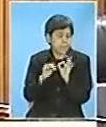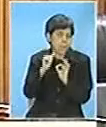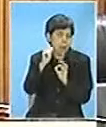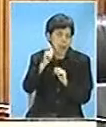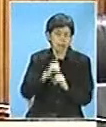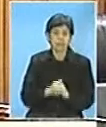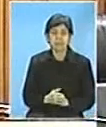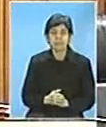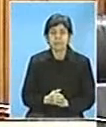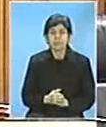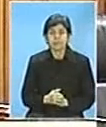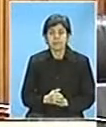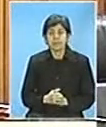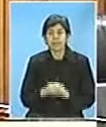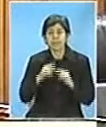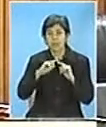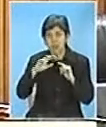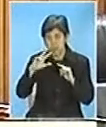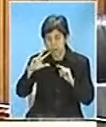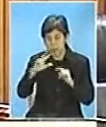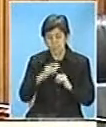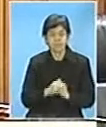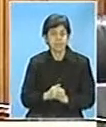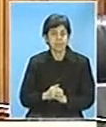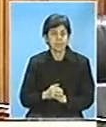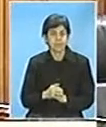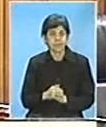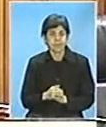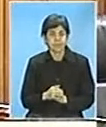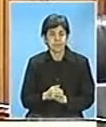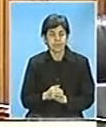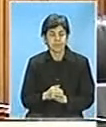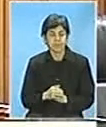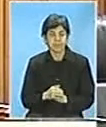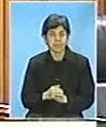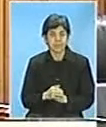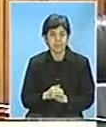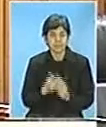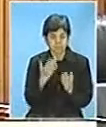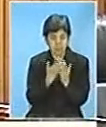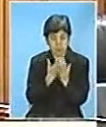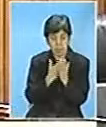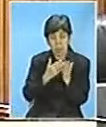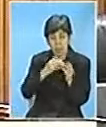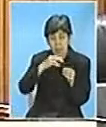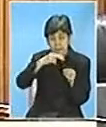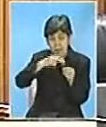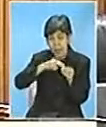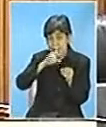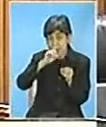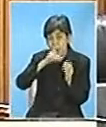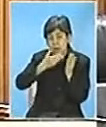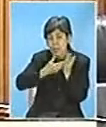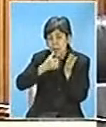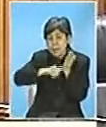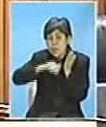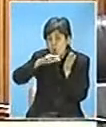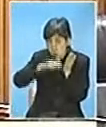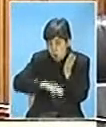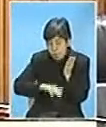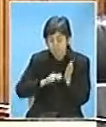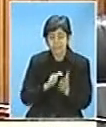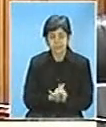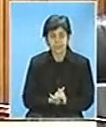ส่วนคำถามข้อที่สามนะครับเกี่ยวกับเรื่องลดภาษีน้ำมันดีเซลนะครับในส่ว